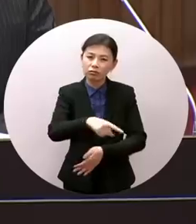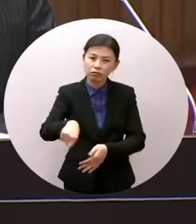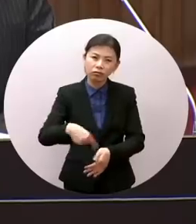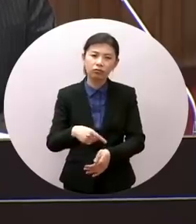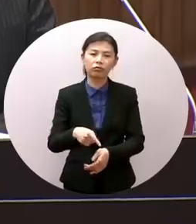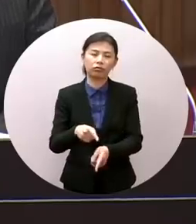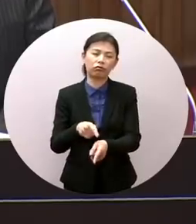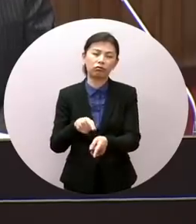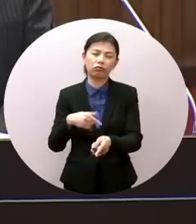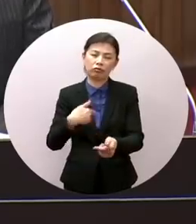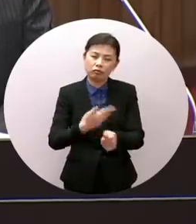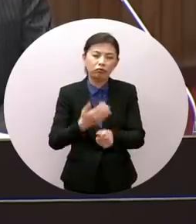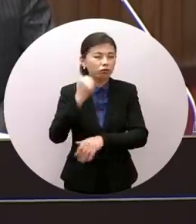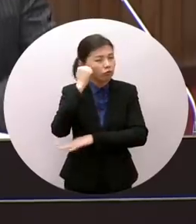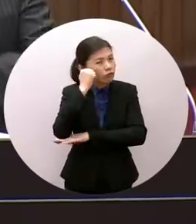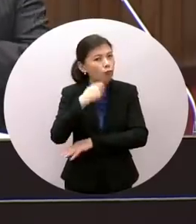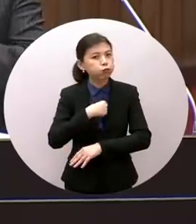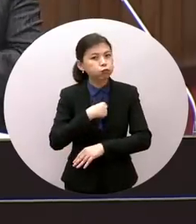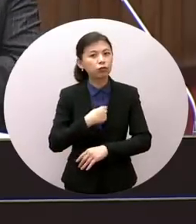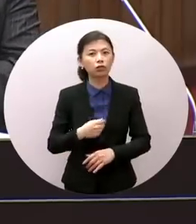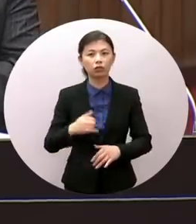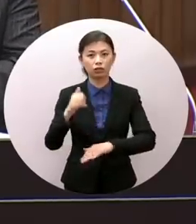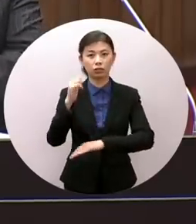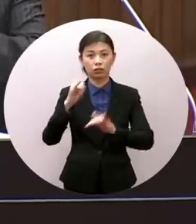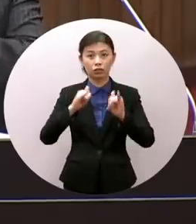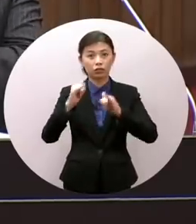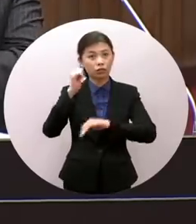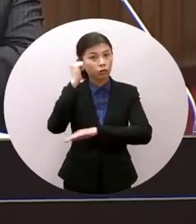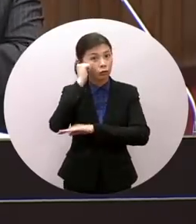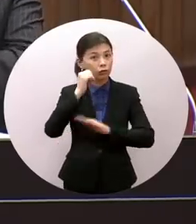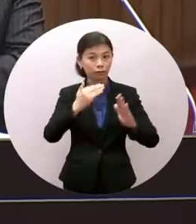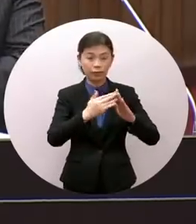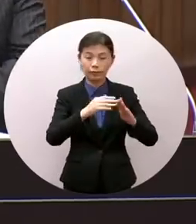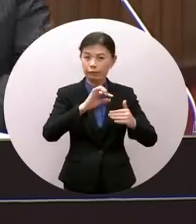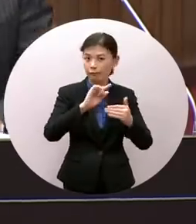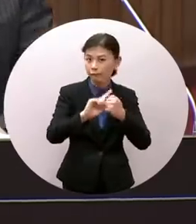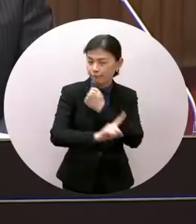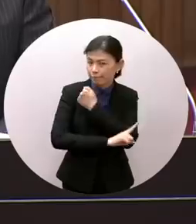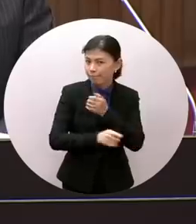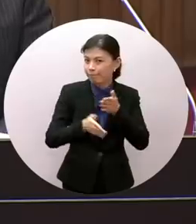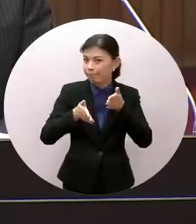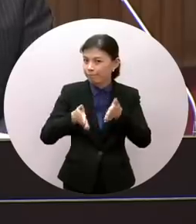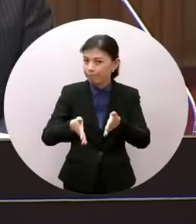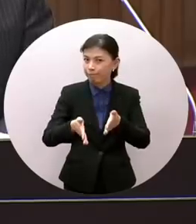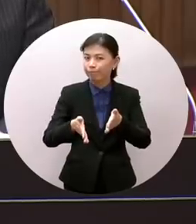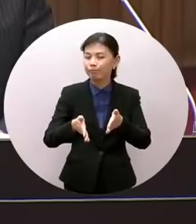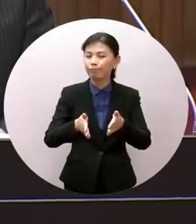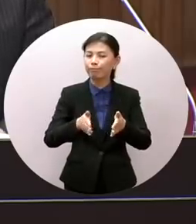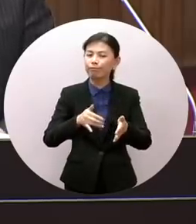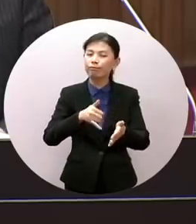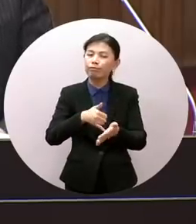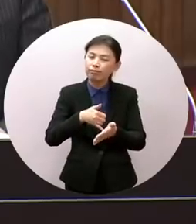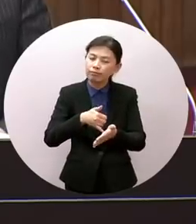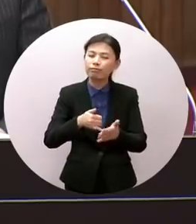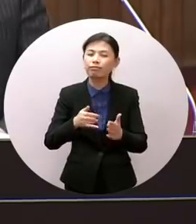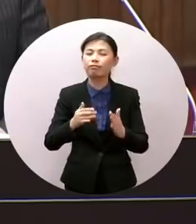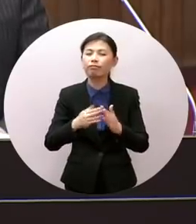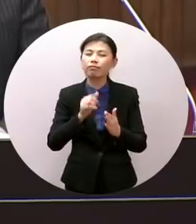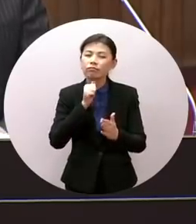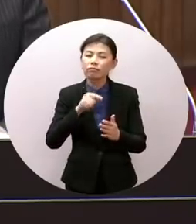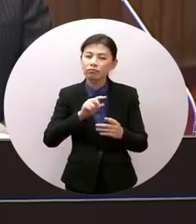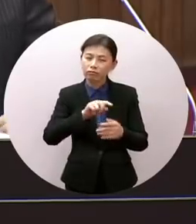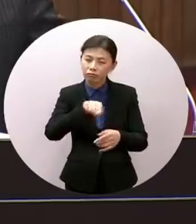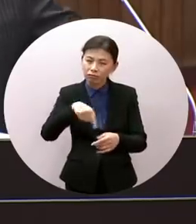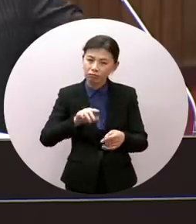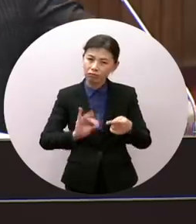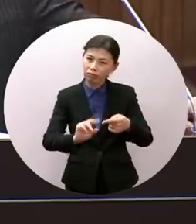宅法第4条甚至规定，包括经济弱势、社会弱势的照顾要达到30%以上。那徐